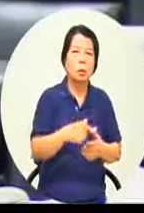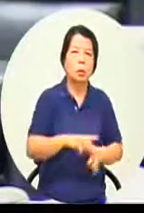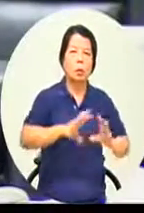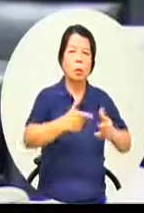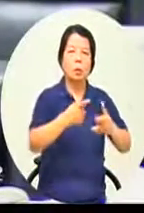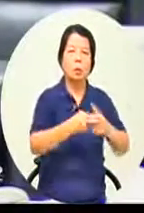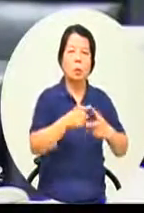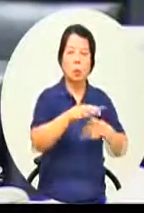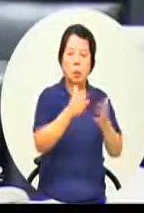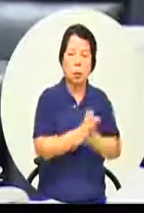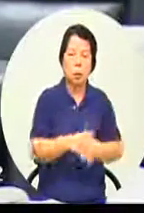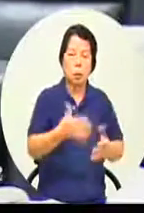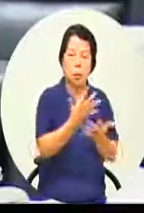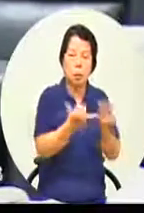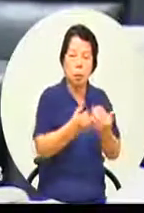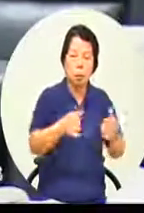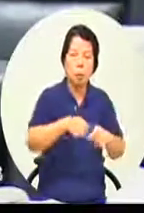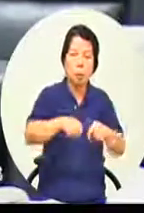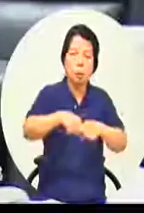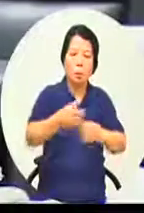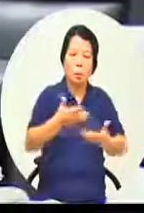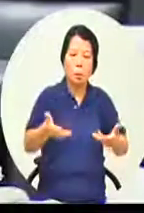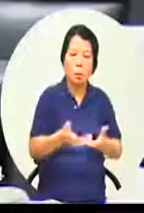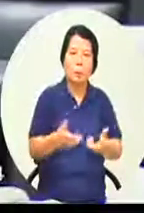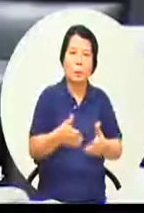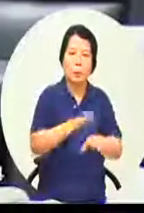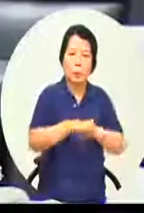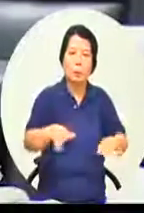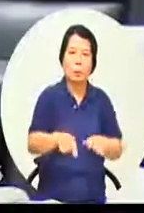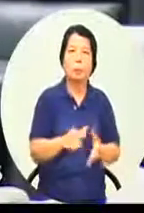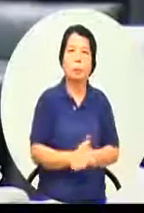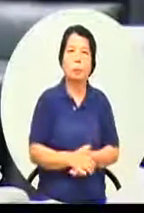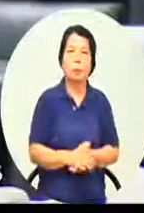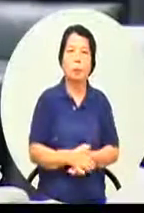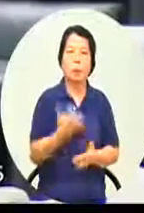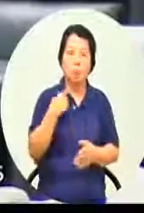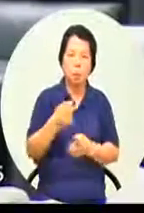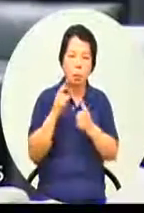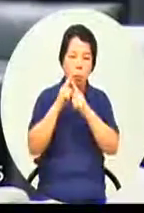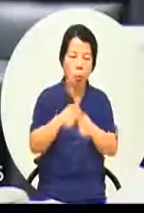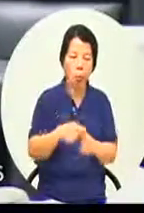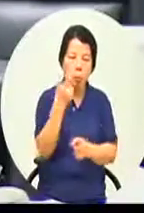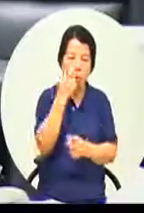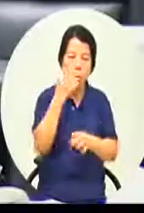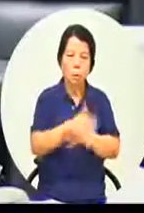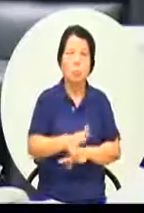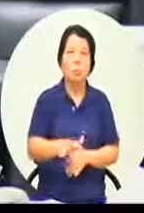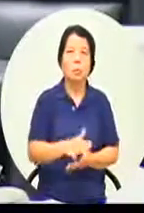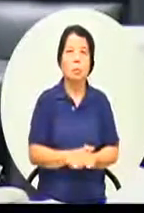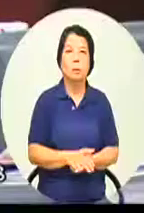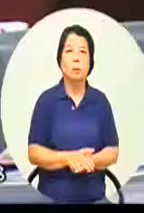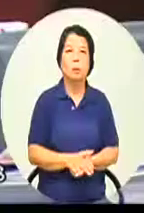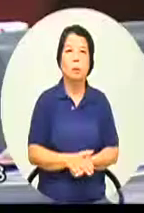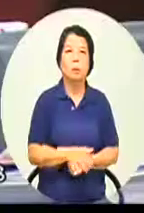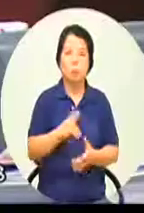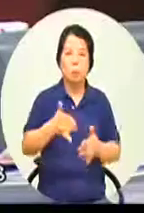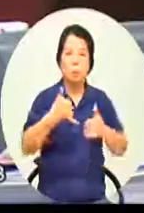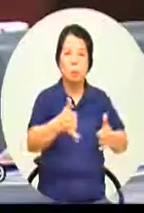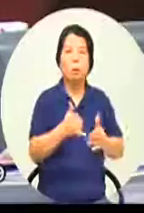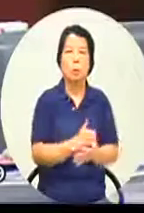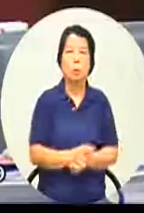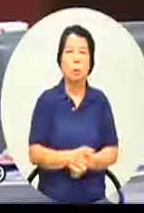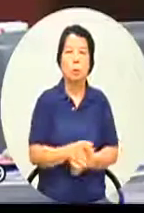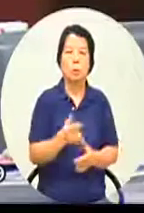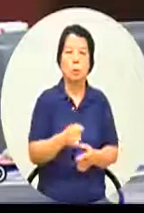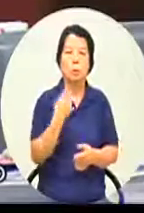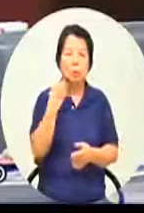划血统安全的一个通行交通设施哈，这一点我们也上次去会勘过哈，就在这个这条路是新扩